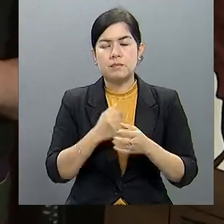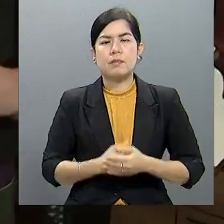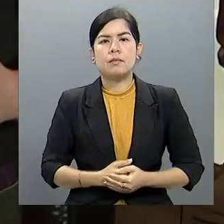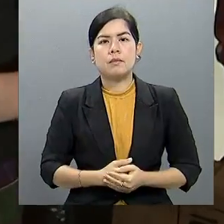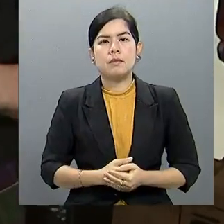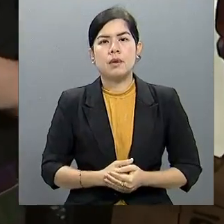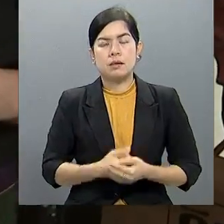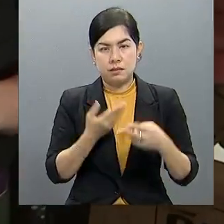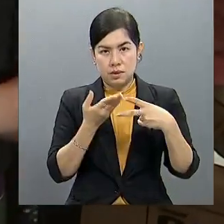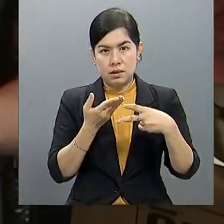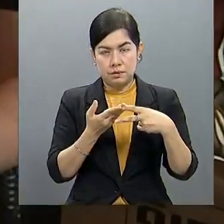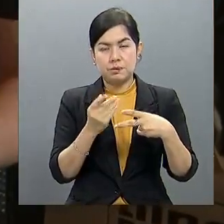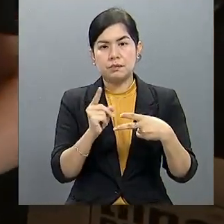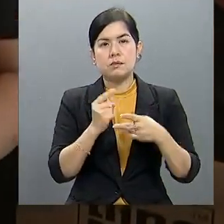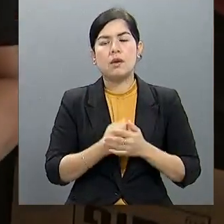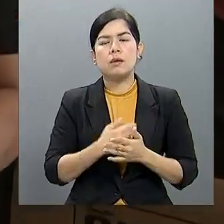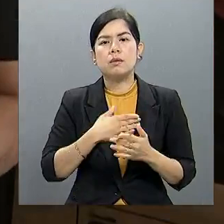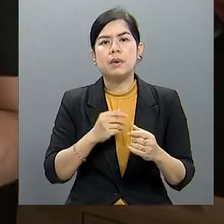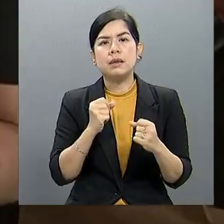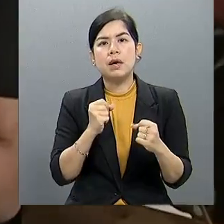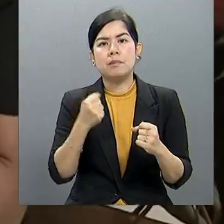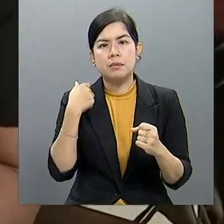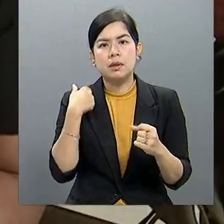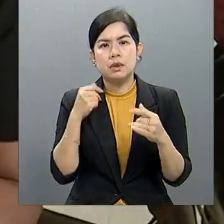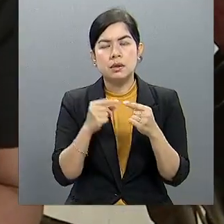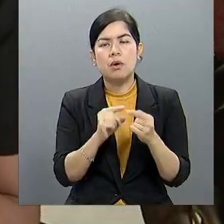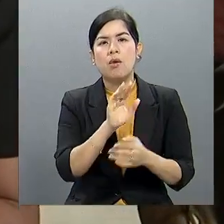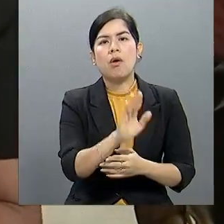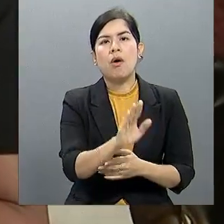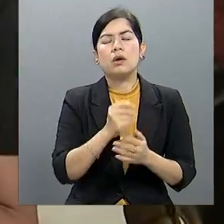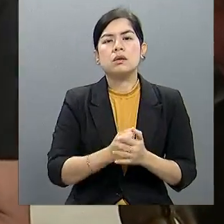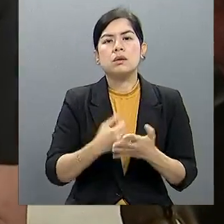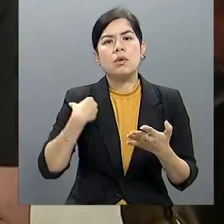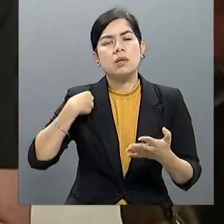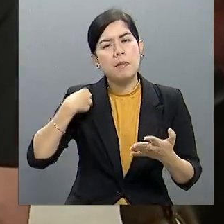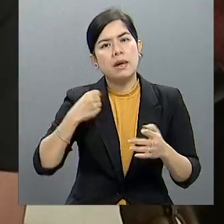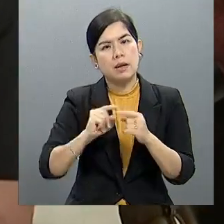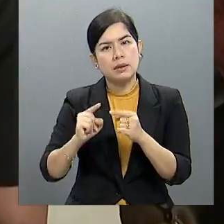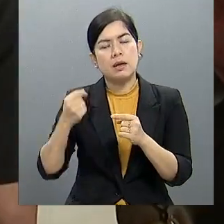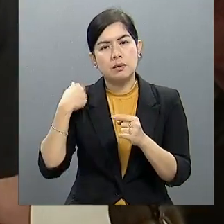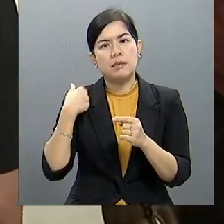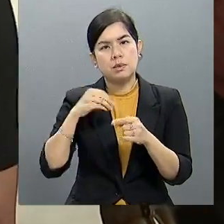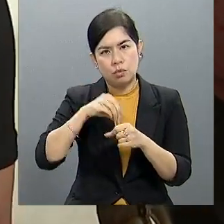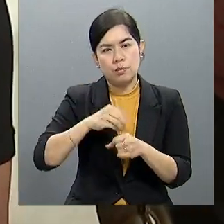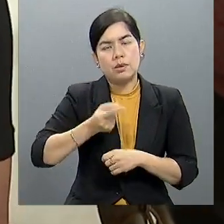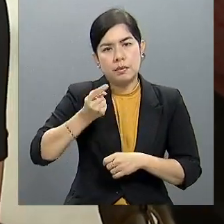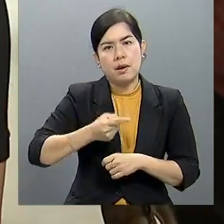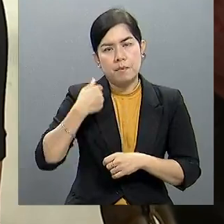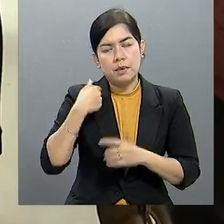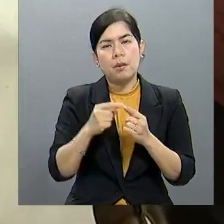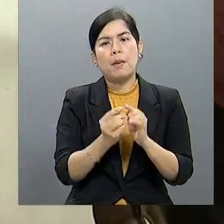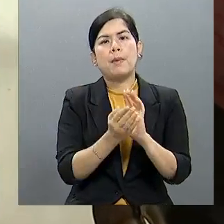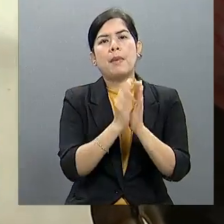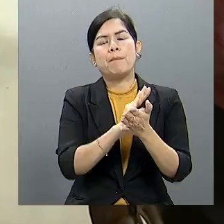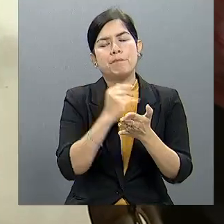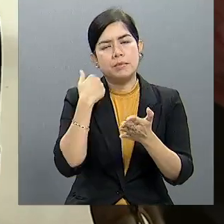ั พยายามเอาผ่าที่เรามีอยแล้ววนธุดิทเรามอยู่แล้ครั มาสร้างเปผลงานนะครับไม่ว